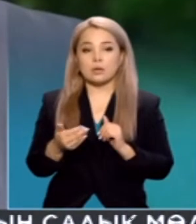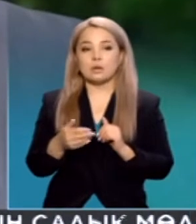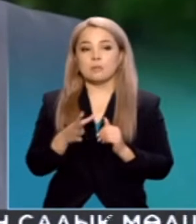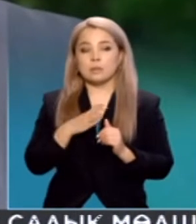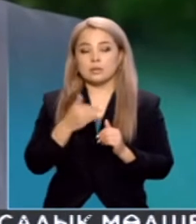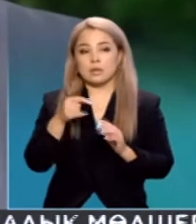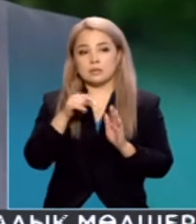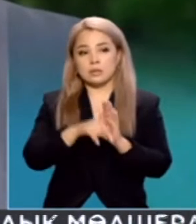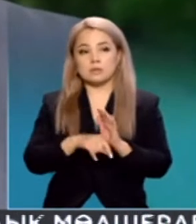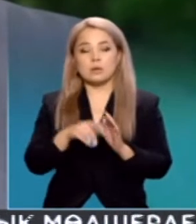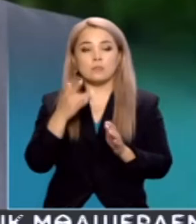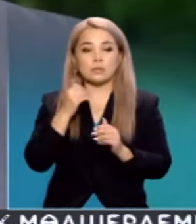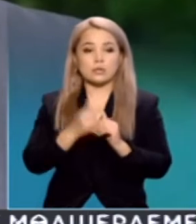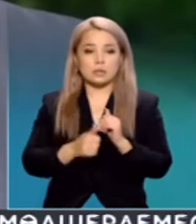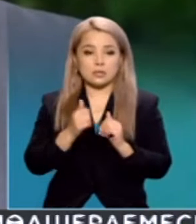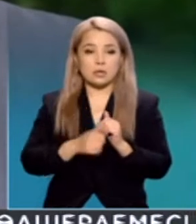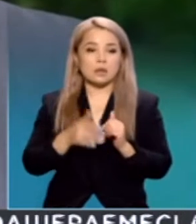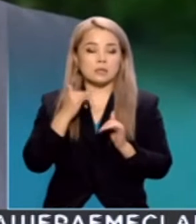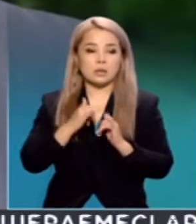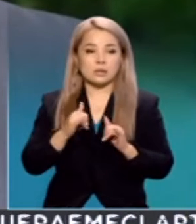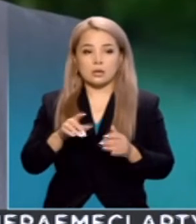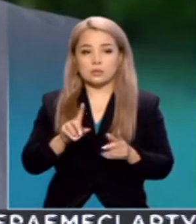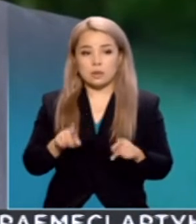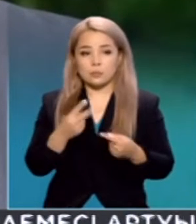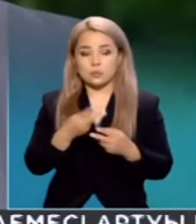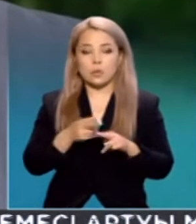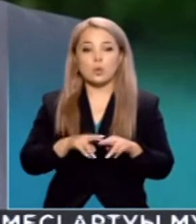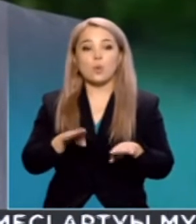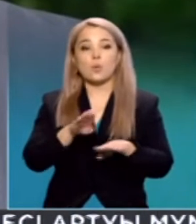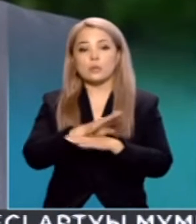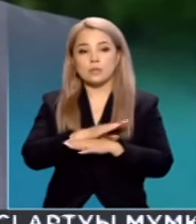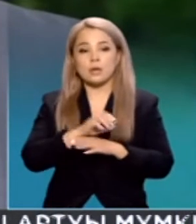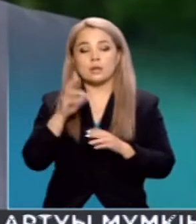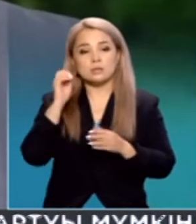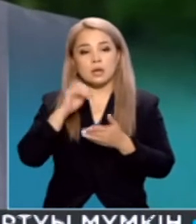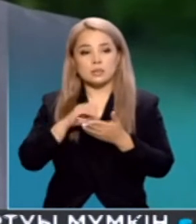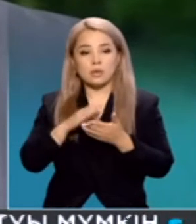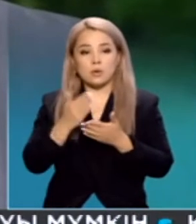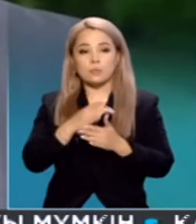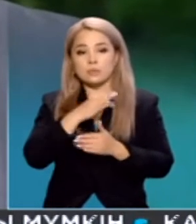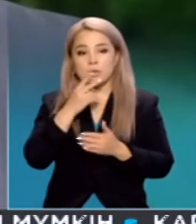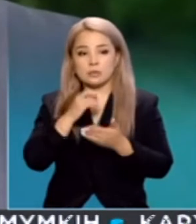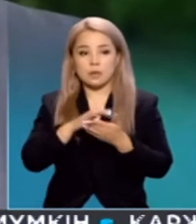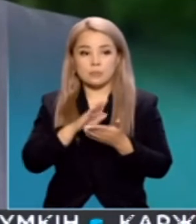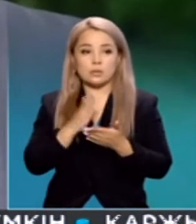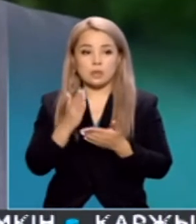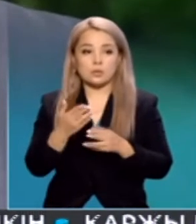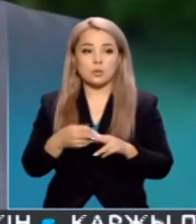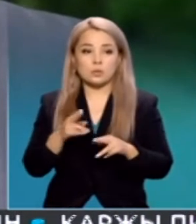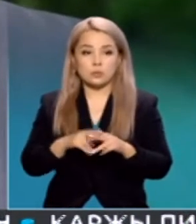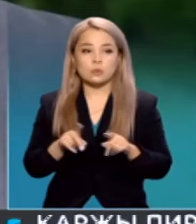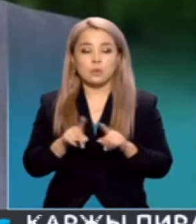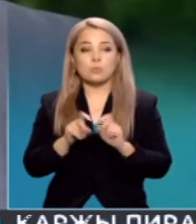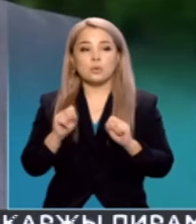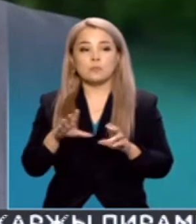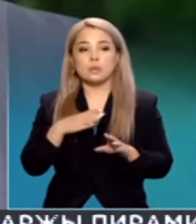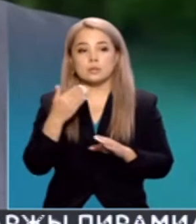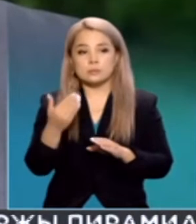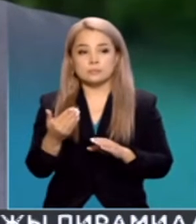құстардың арасында бұл болып тіркеліп тұратын өлім жетім саны. Сондықтан ол